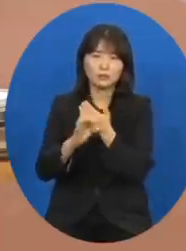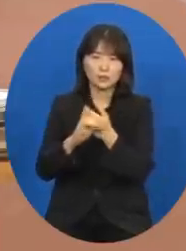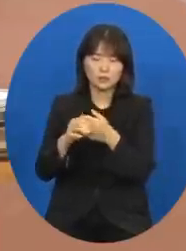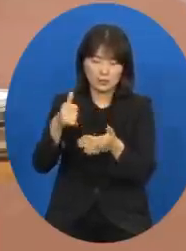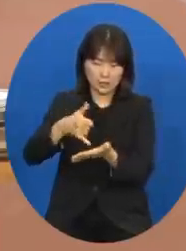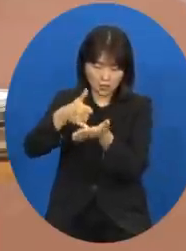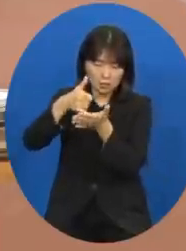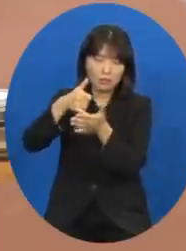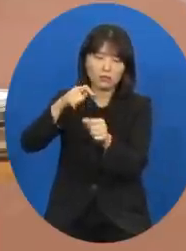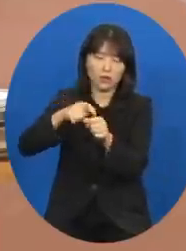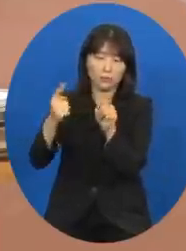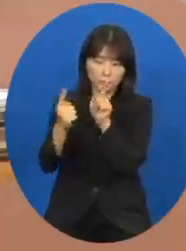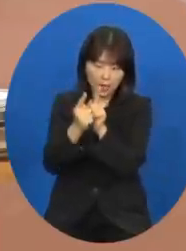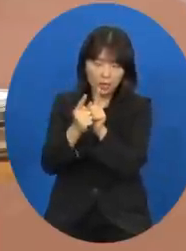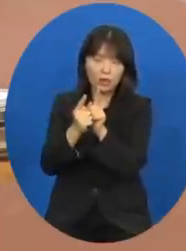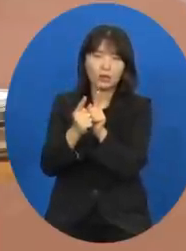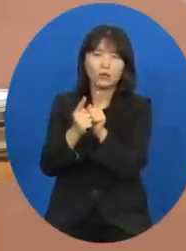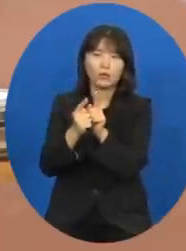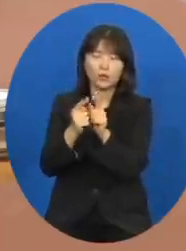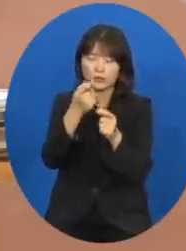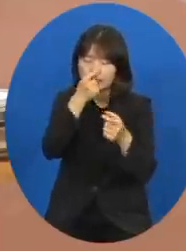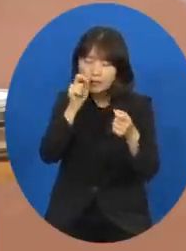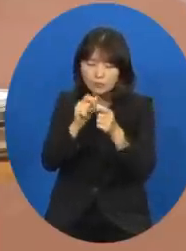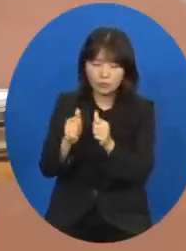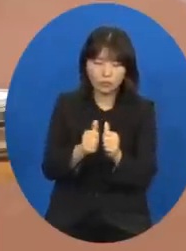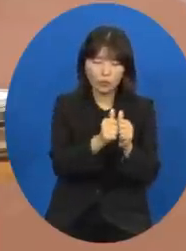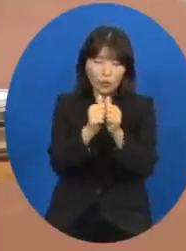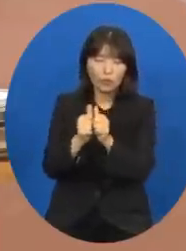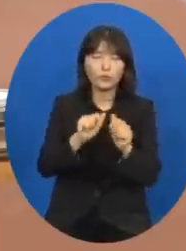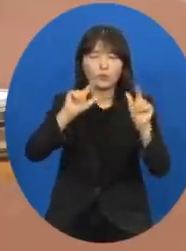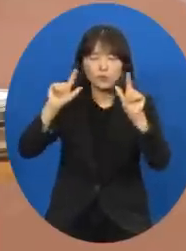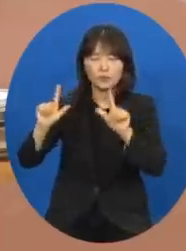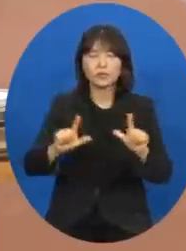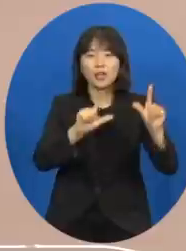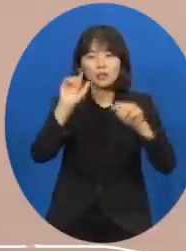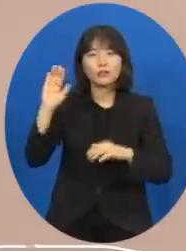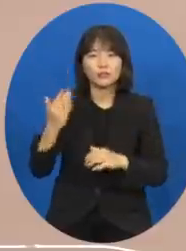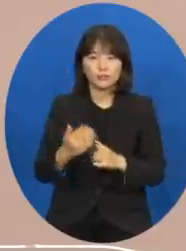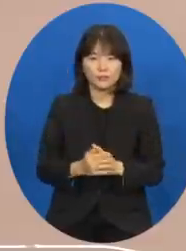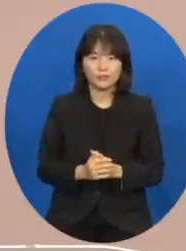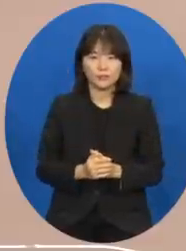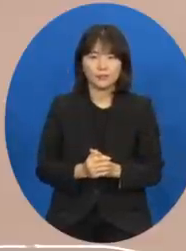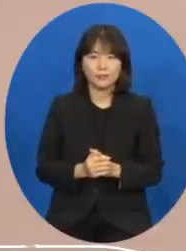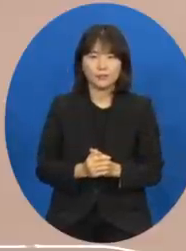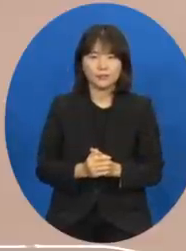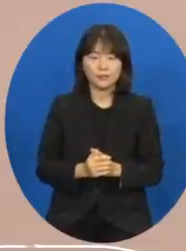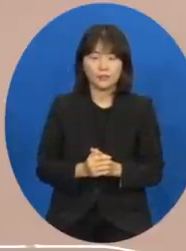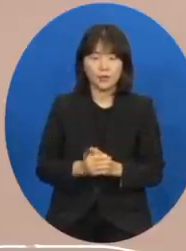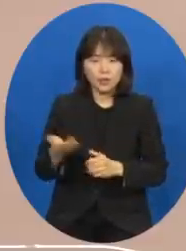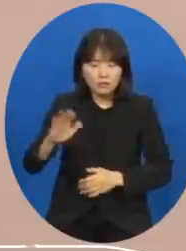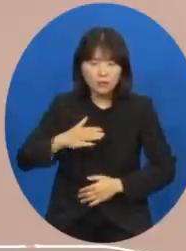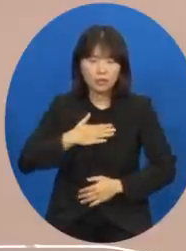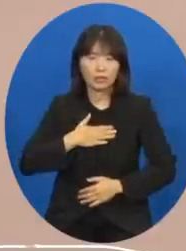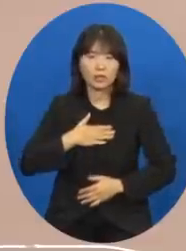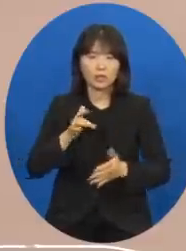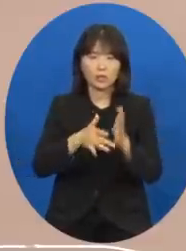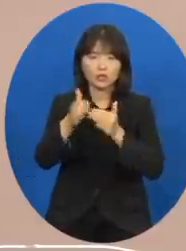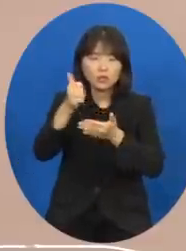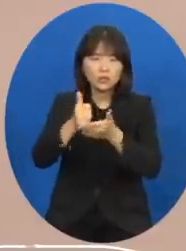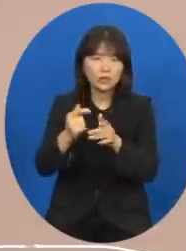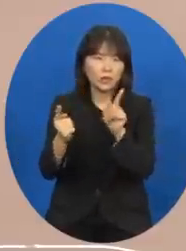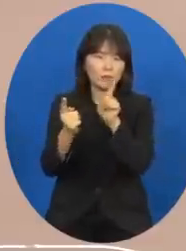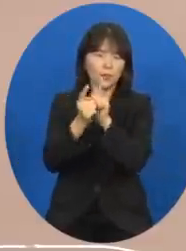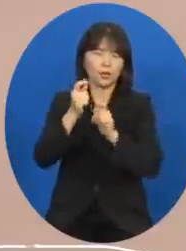만나게 되고 예수님과 친밀히 동행하며 살게 되어 있기 때문입니다. 그런데도 나는 예수님을